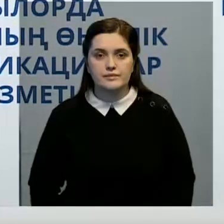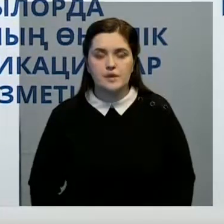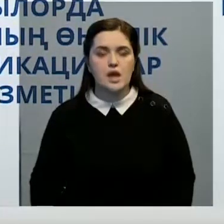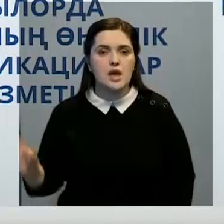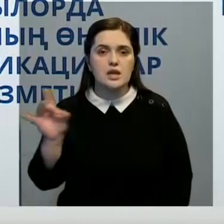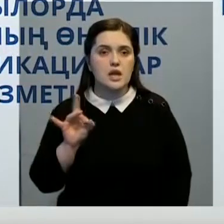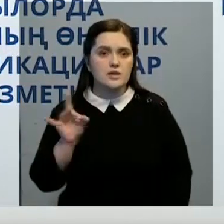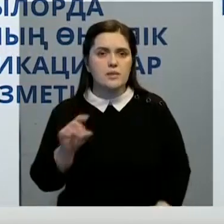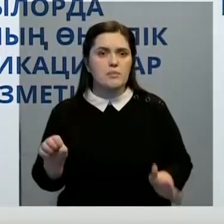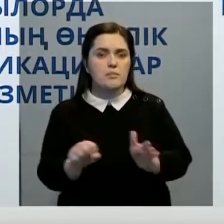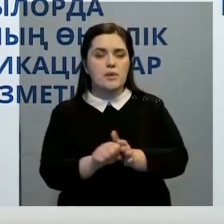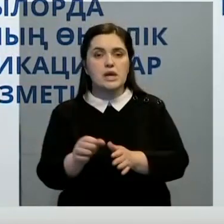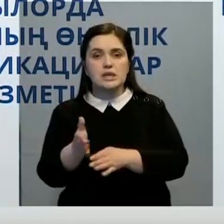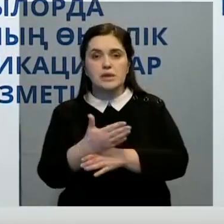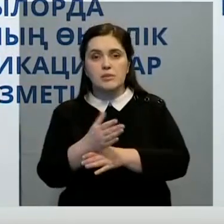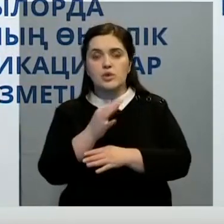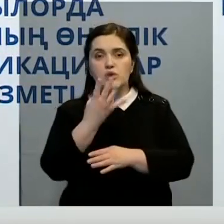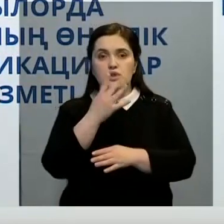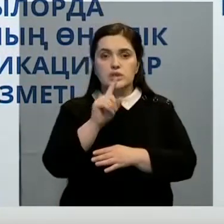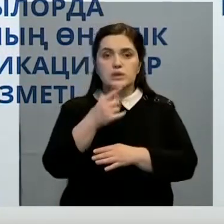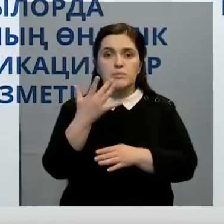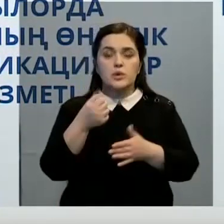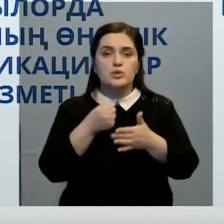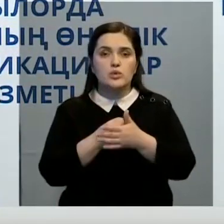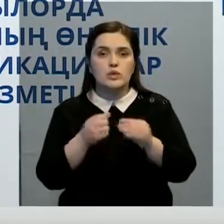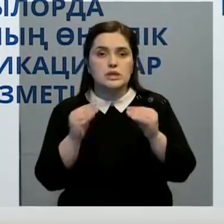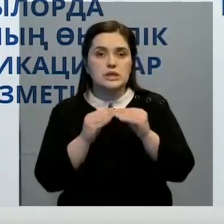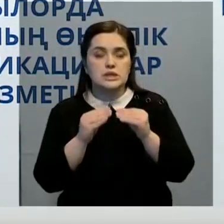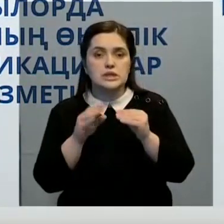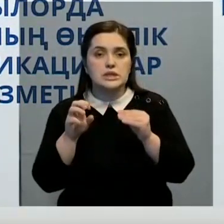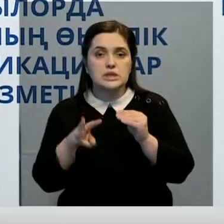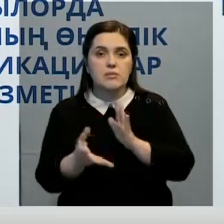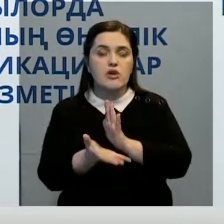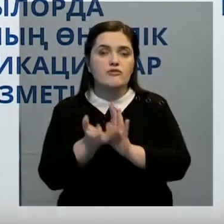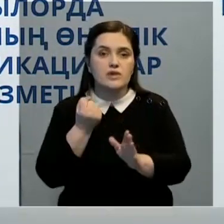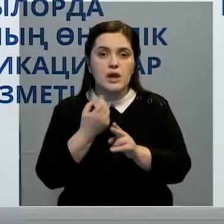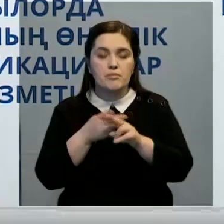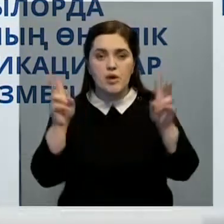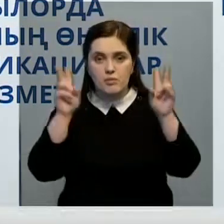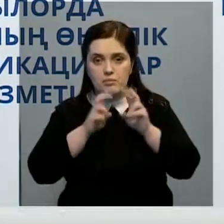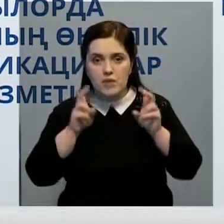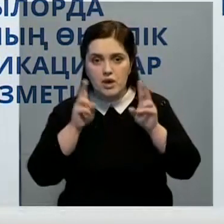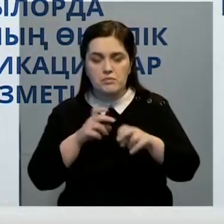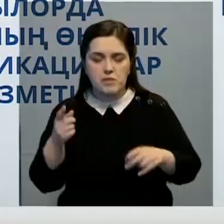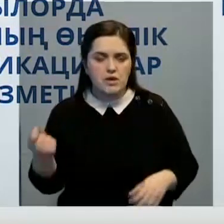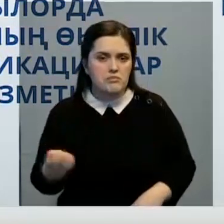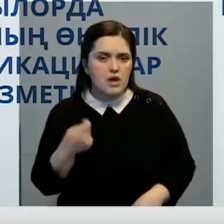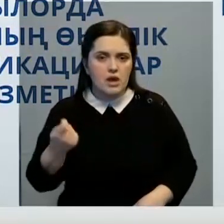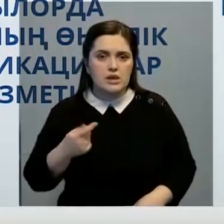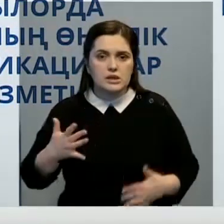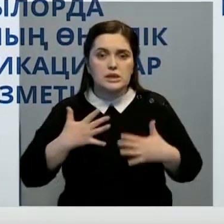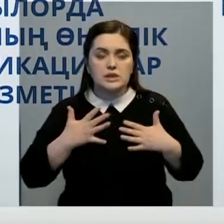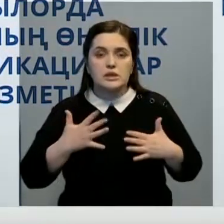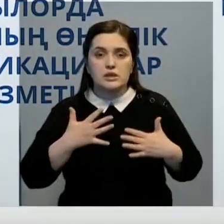Размеры погибшей молоди составляют от 4,5 до 10 сантиметров. Взятые экологами анализы показали низкое насыщение воды